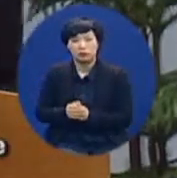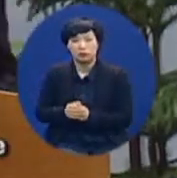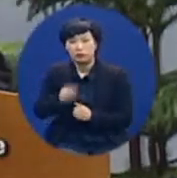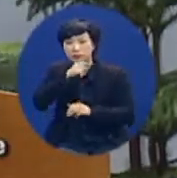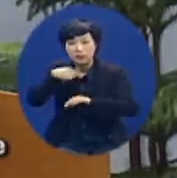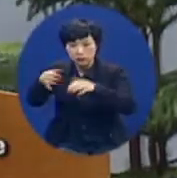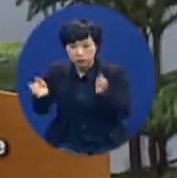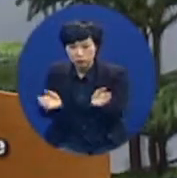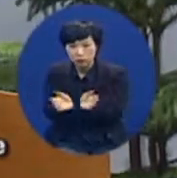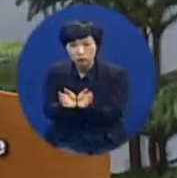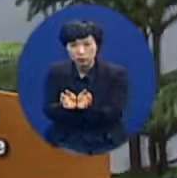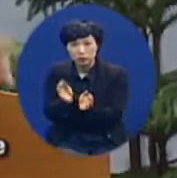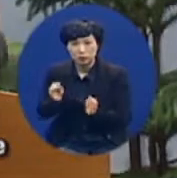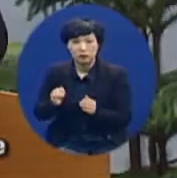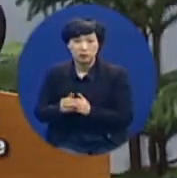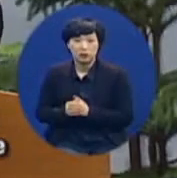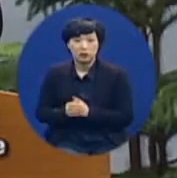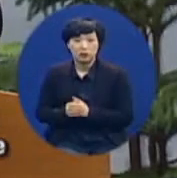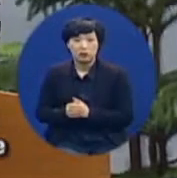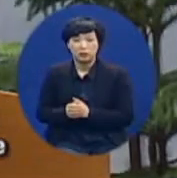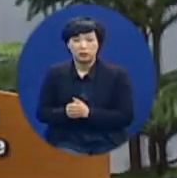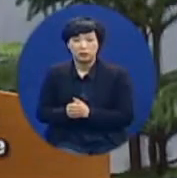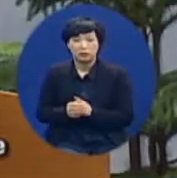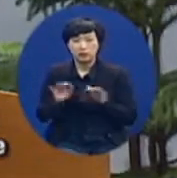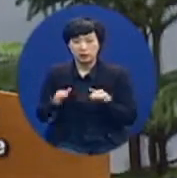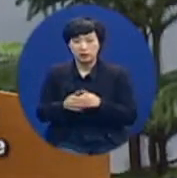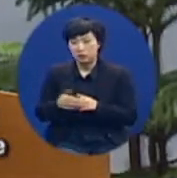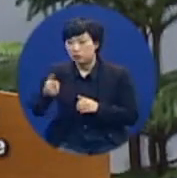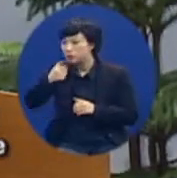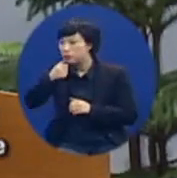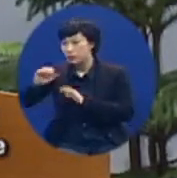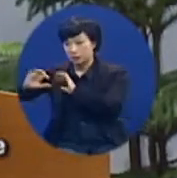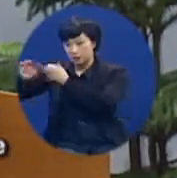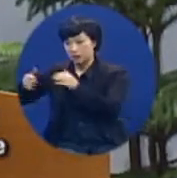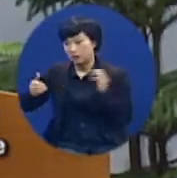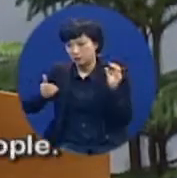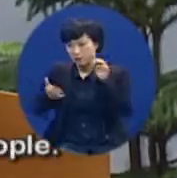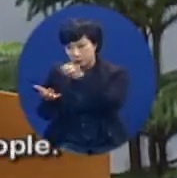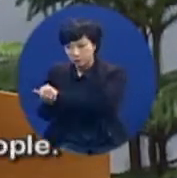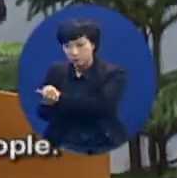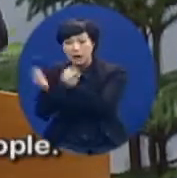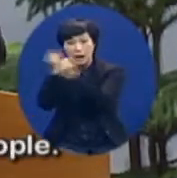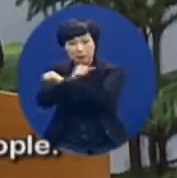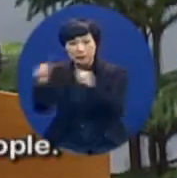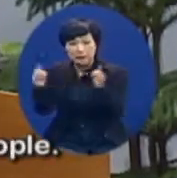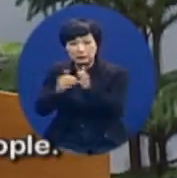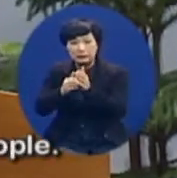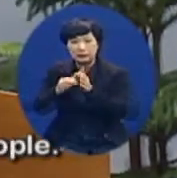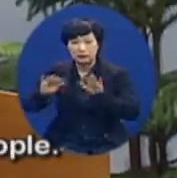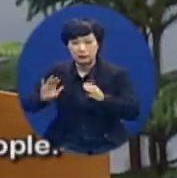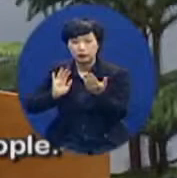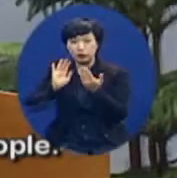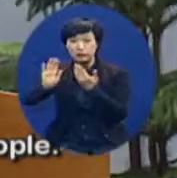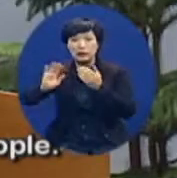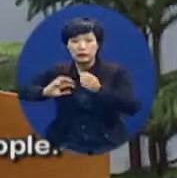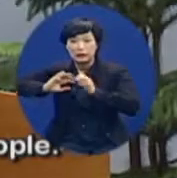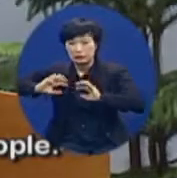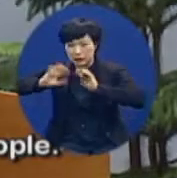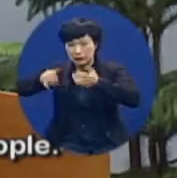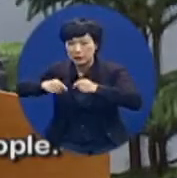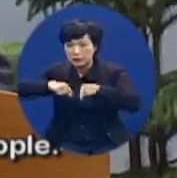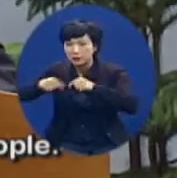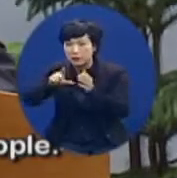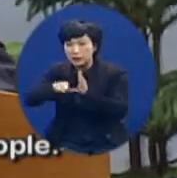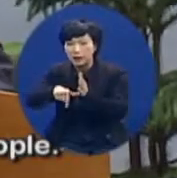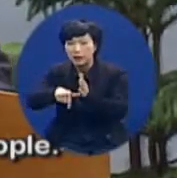민족과 나라를 노마를 전북 시키고 해방시켜서 세계를 지배할 때